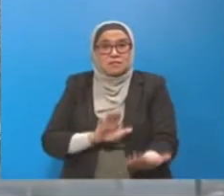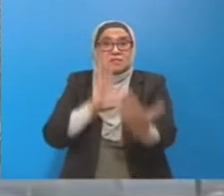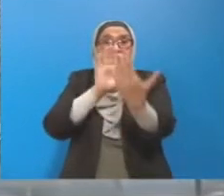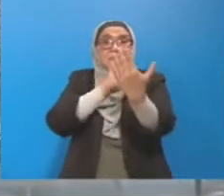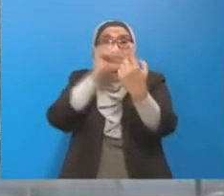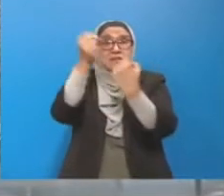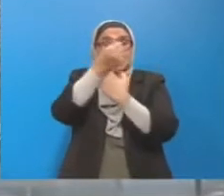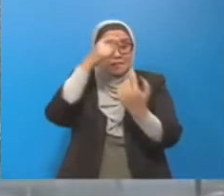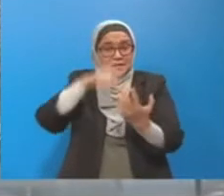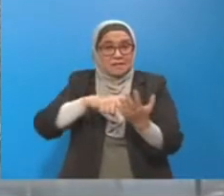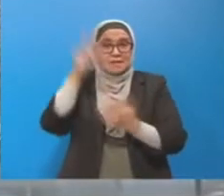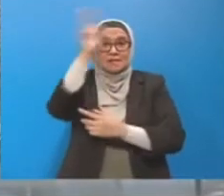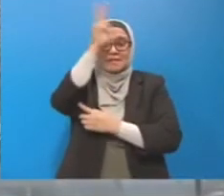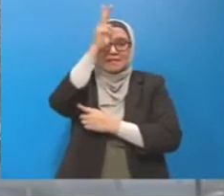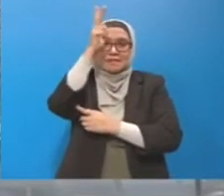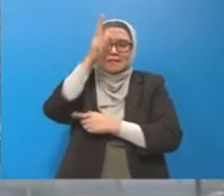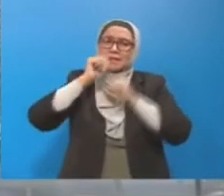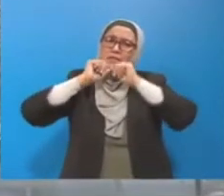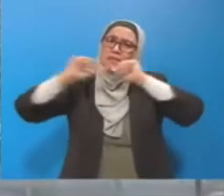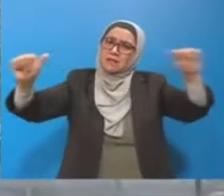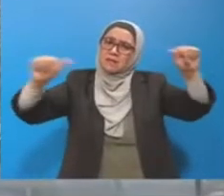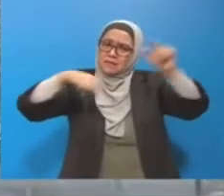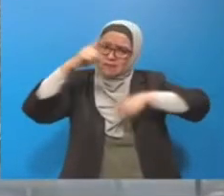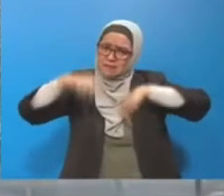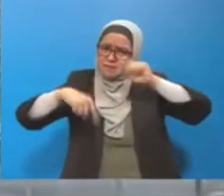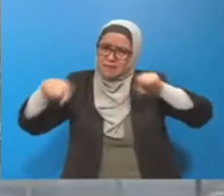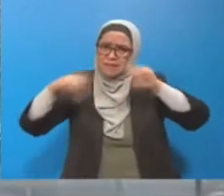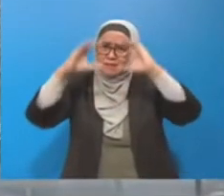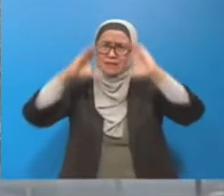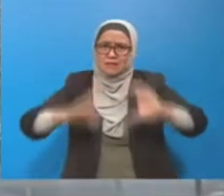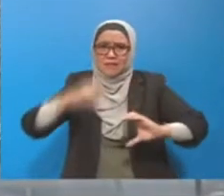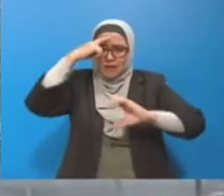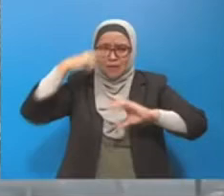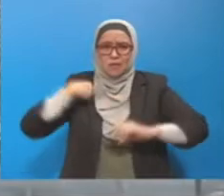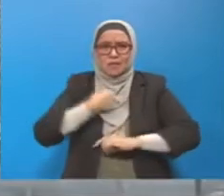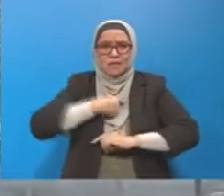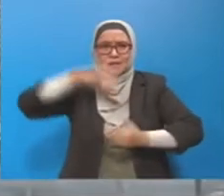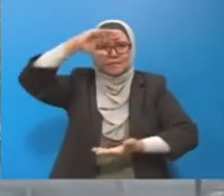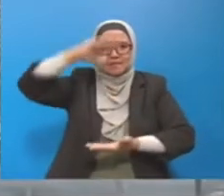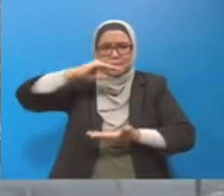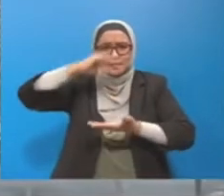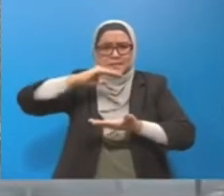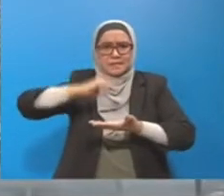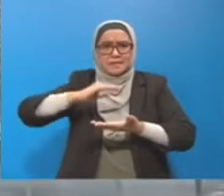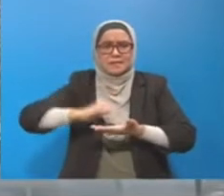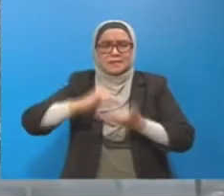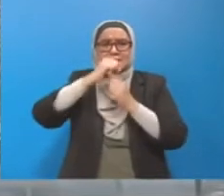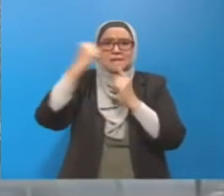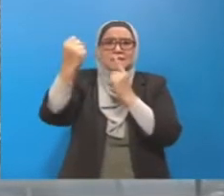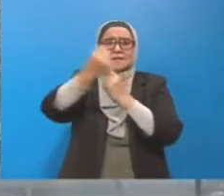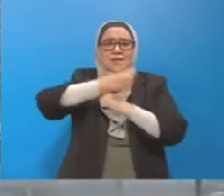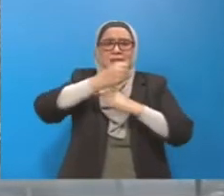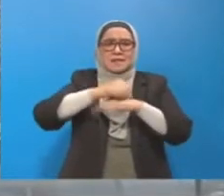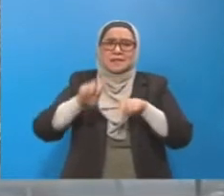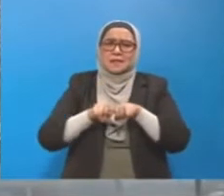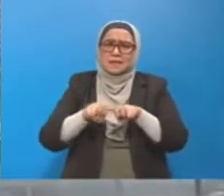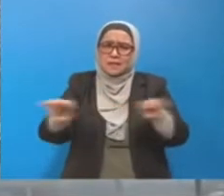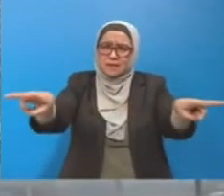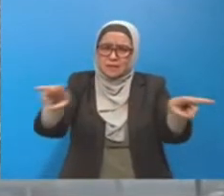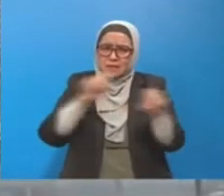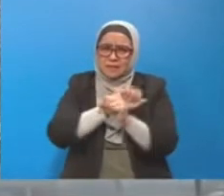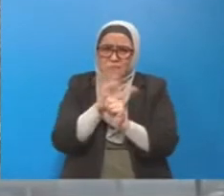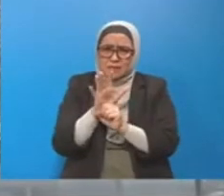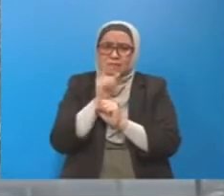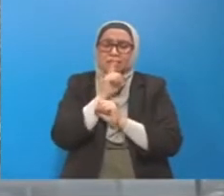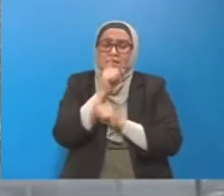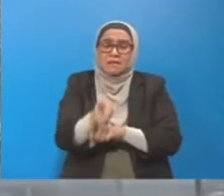ini kerjaan telah mengumumkannya berbagai pelaksanaan untuk kita mengurangkan skala situasi pendek mikomi islamlah yang mana kesan